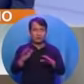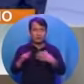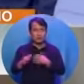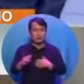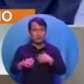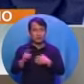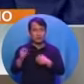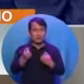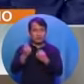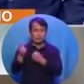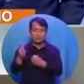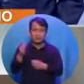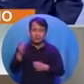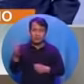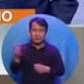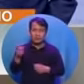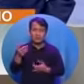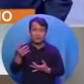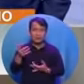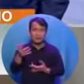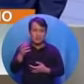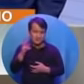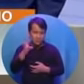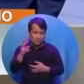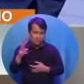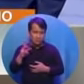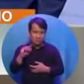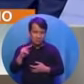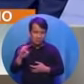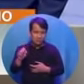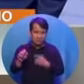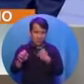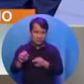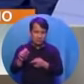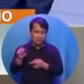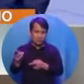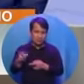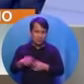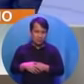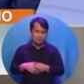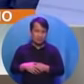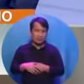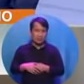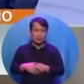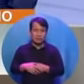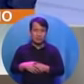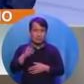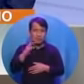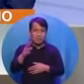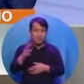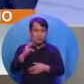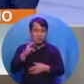na. Subukan natin. Miss Winnie. Hindi, yung si ano po. Hindi, yung nagreklamo.